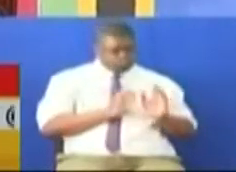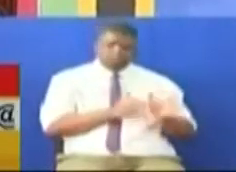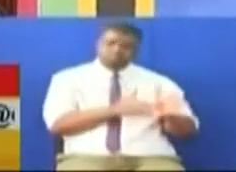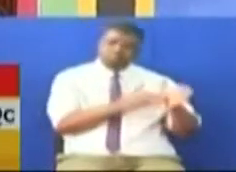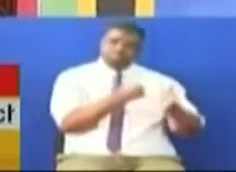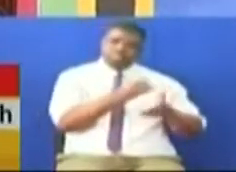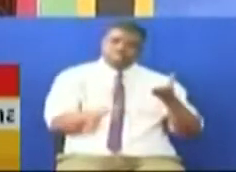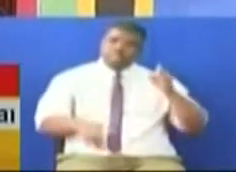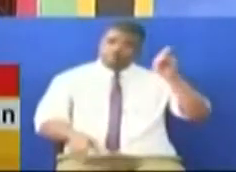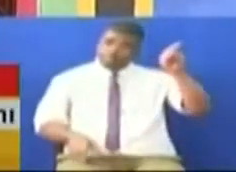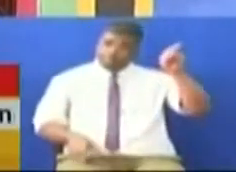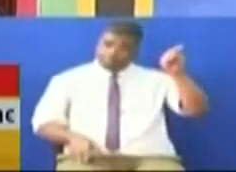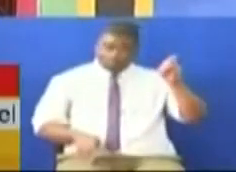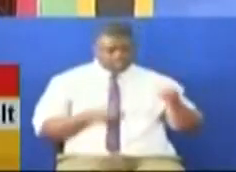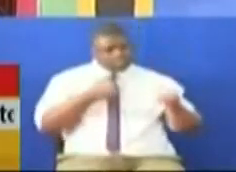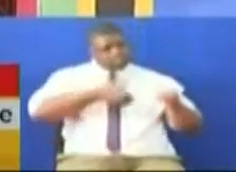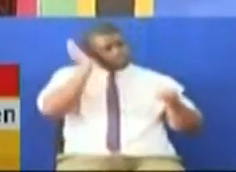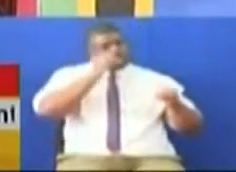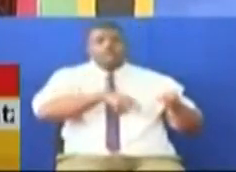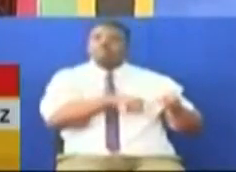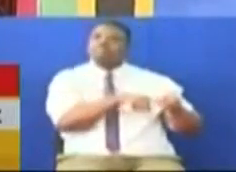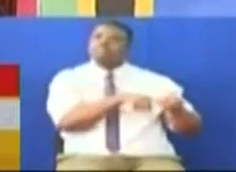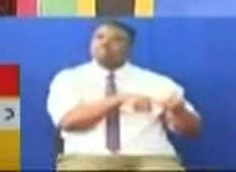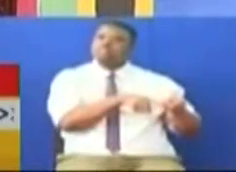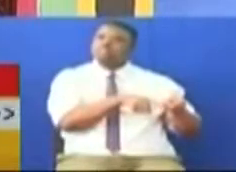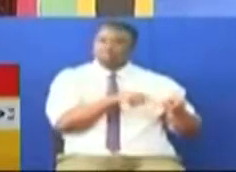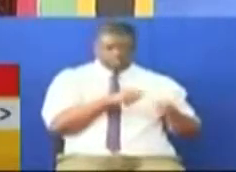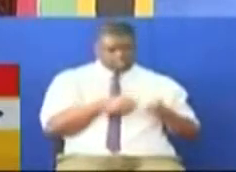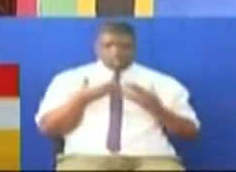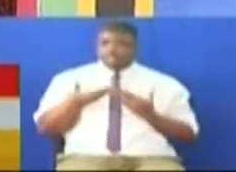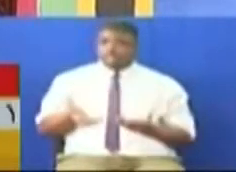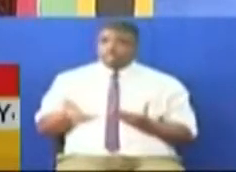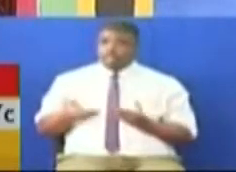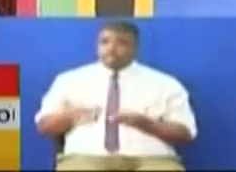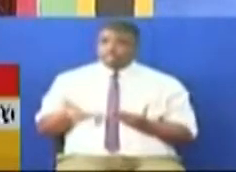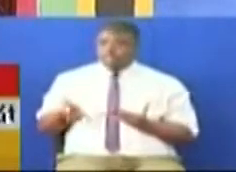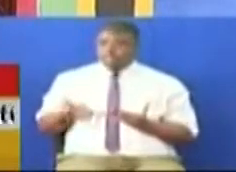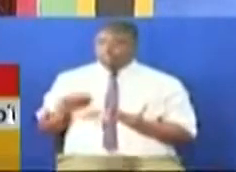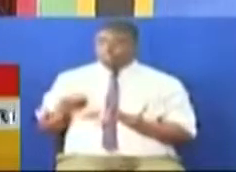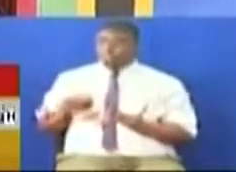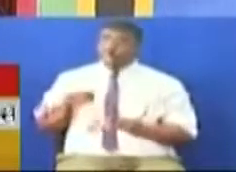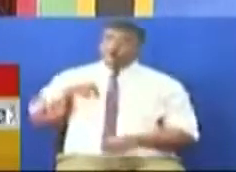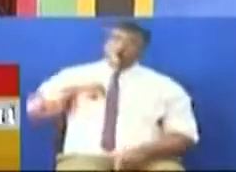mheshimiwa speaker, baada ya kukopa zile fedha walikwenda kukopa fedha kwenye benki ya NMB,